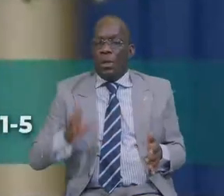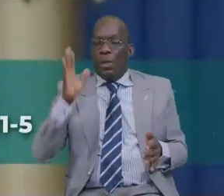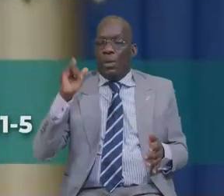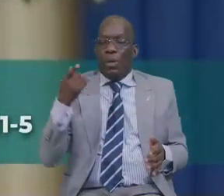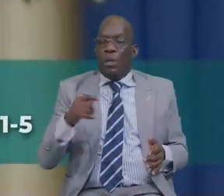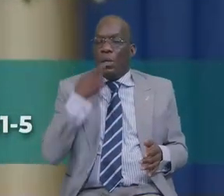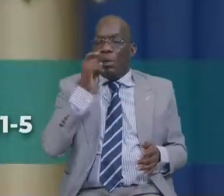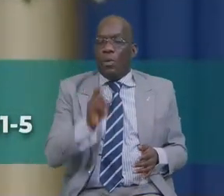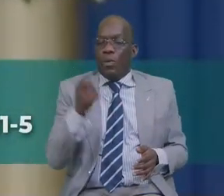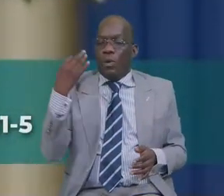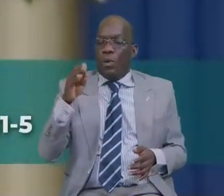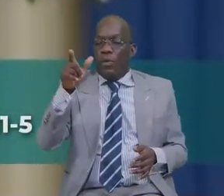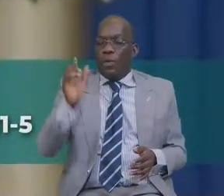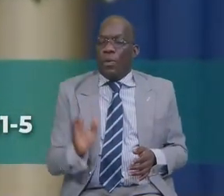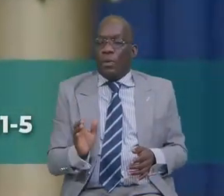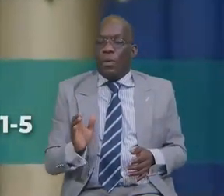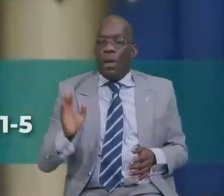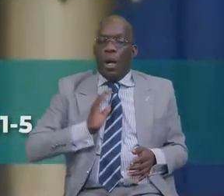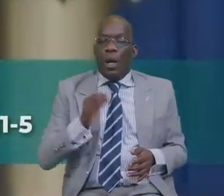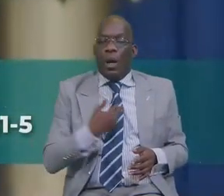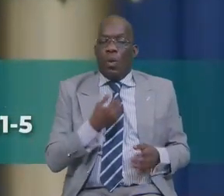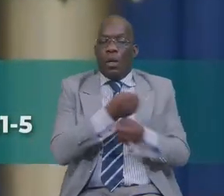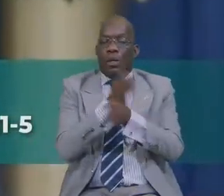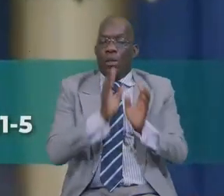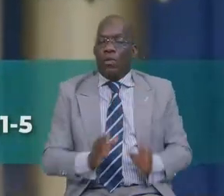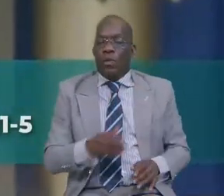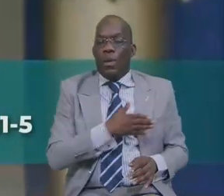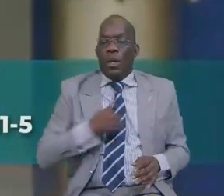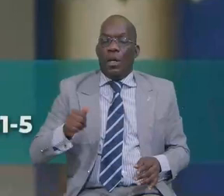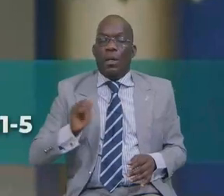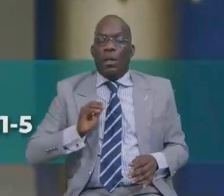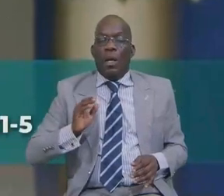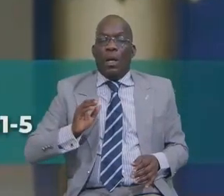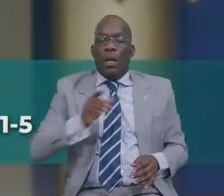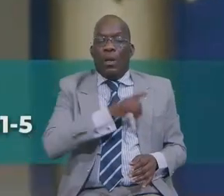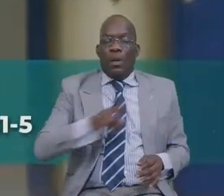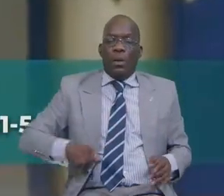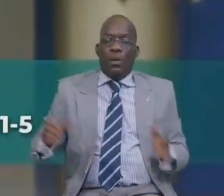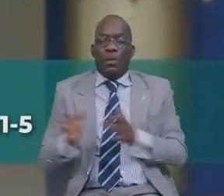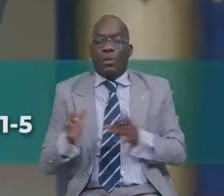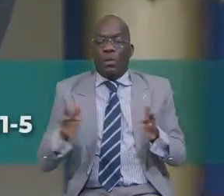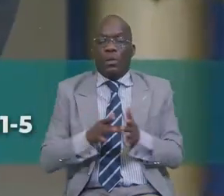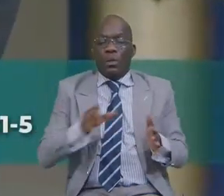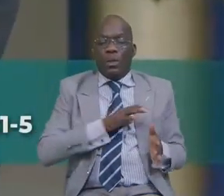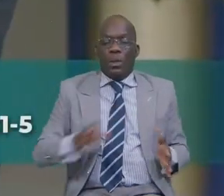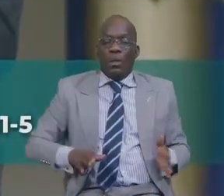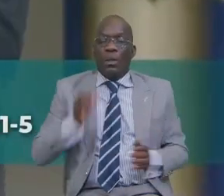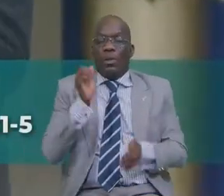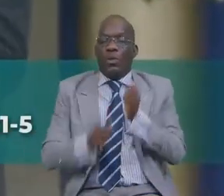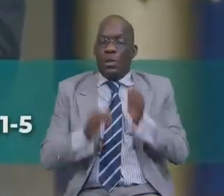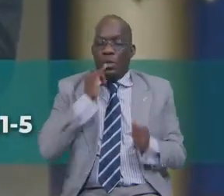ordre de Dieu, notre Sauveur et de Jésus-Christ, notre